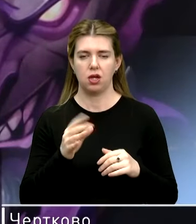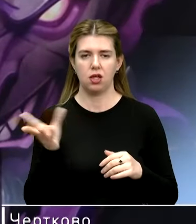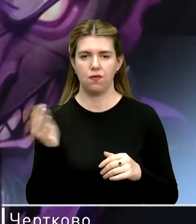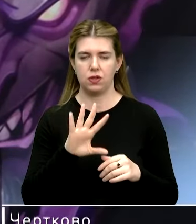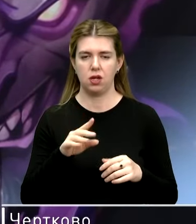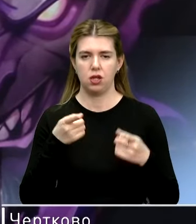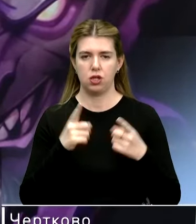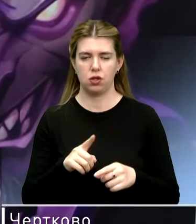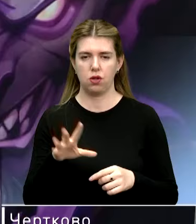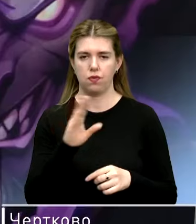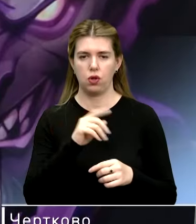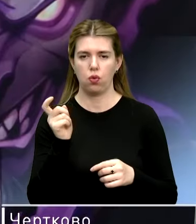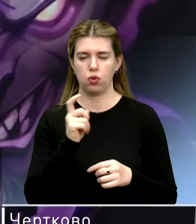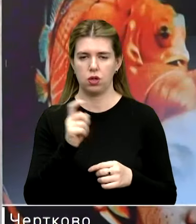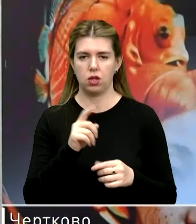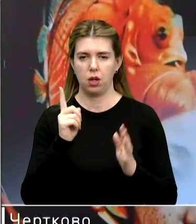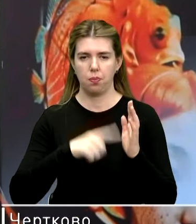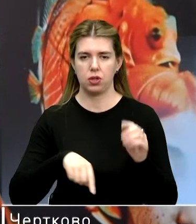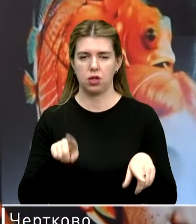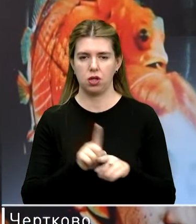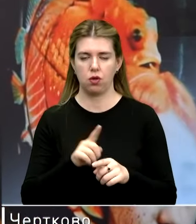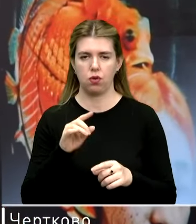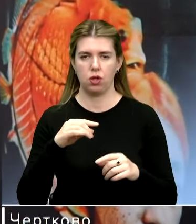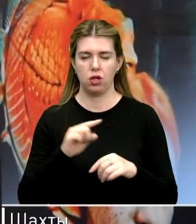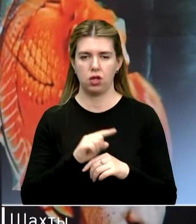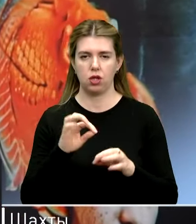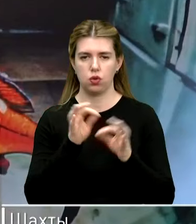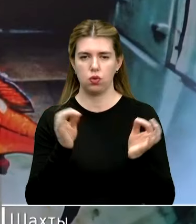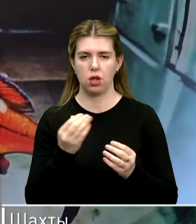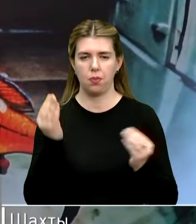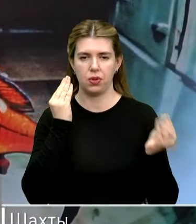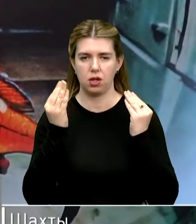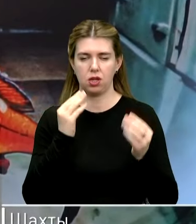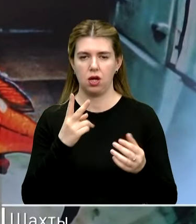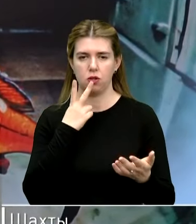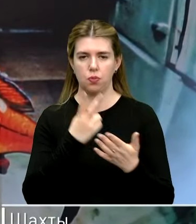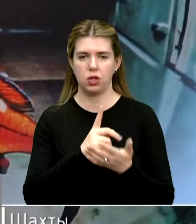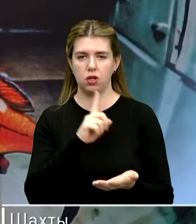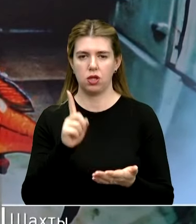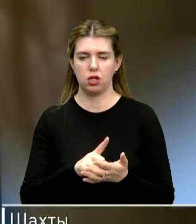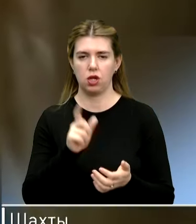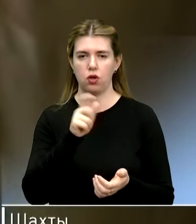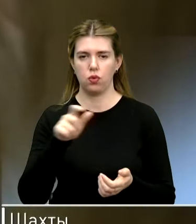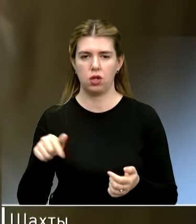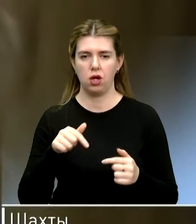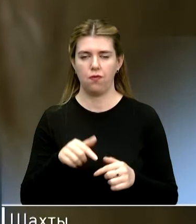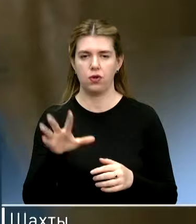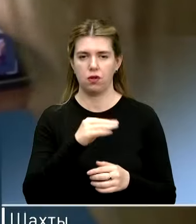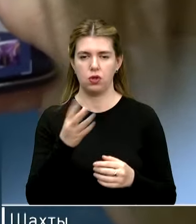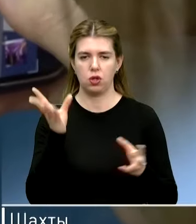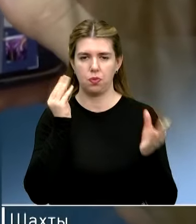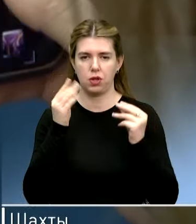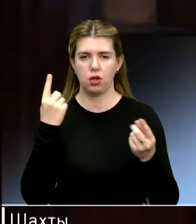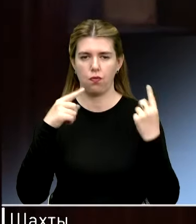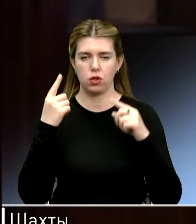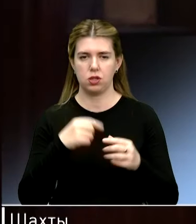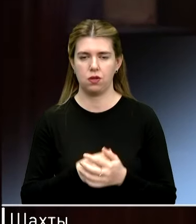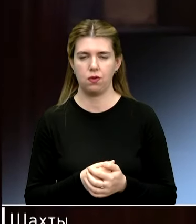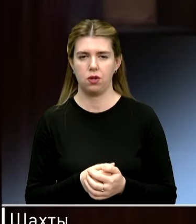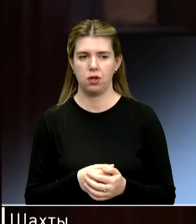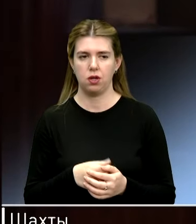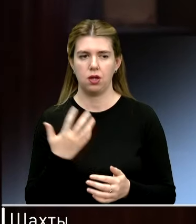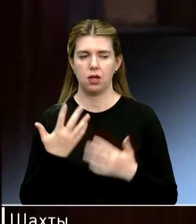все истинные творцы и художники признают такое искусство. По их мнению, созидать должны люди. В этом вся суть творчества.